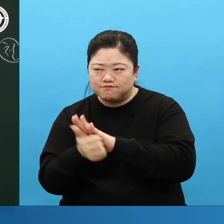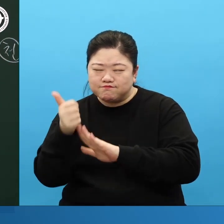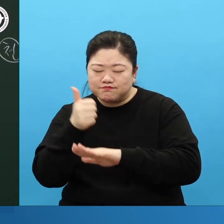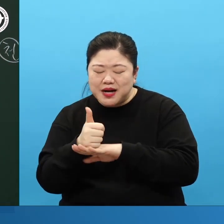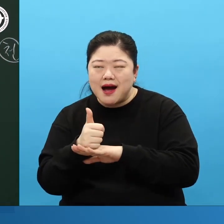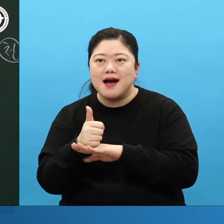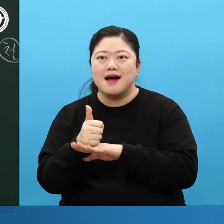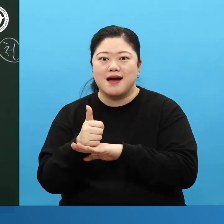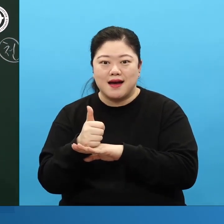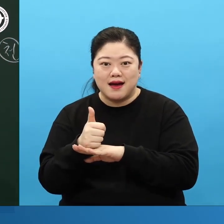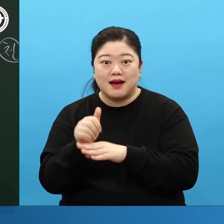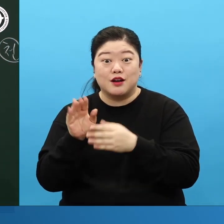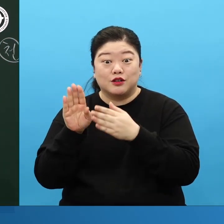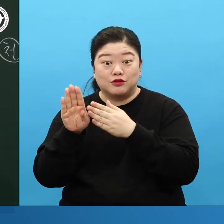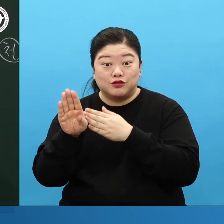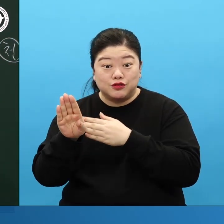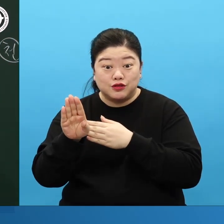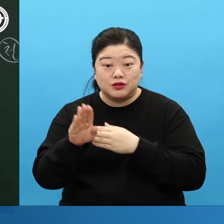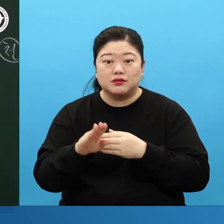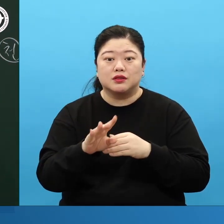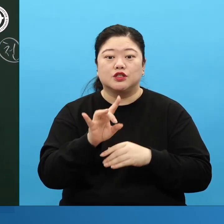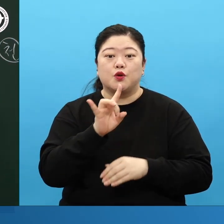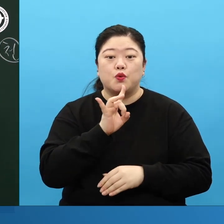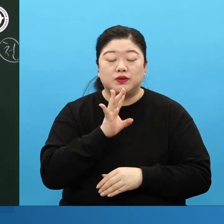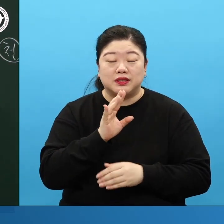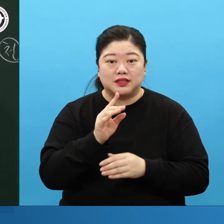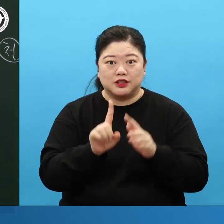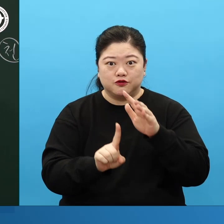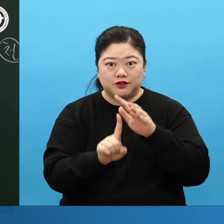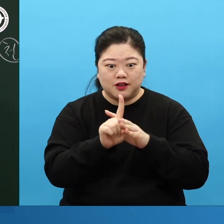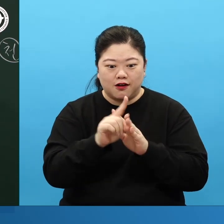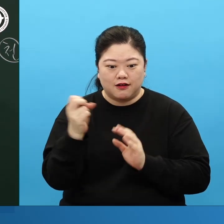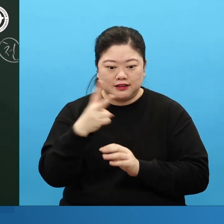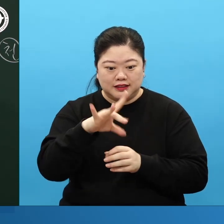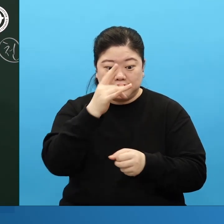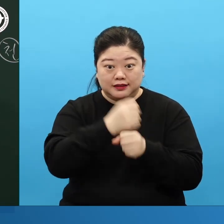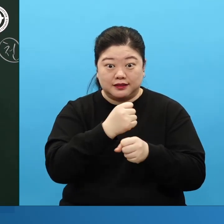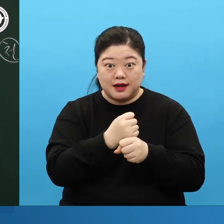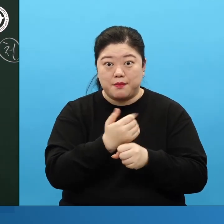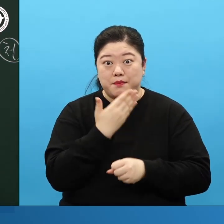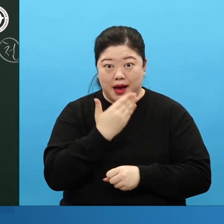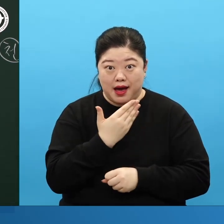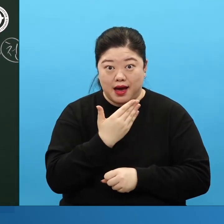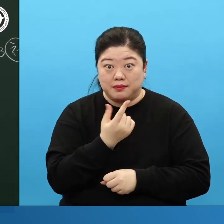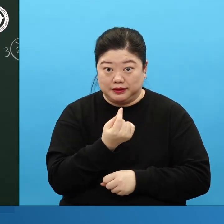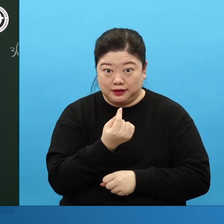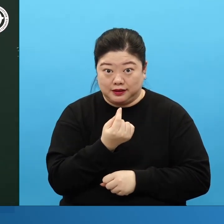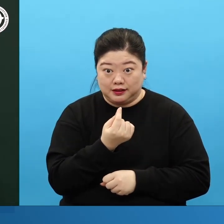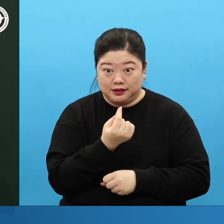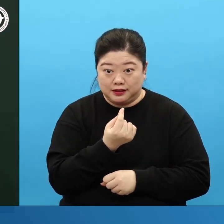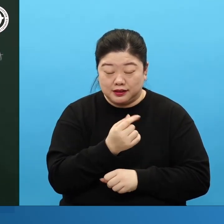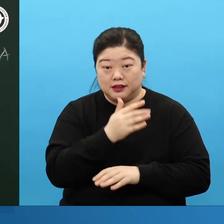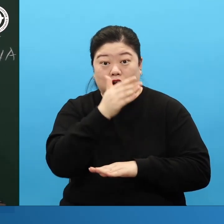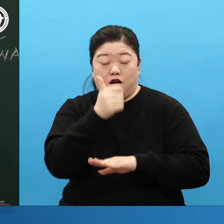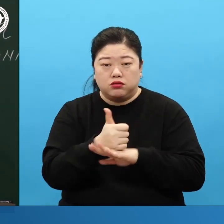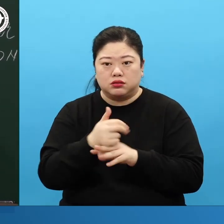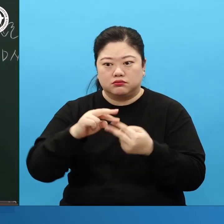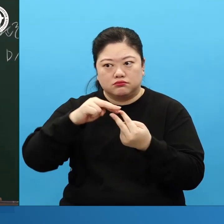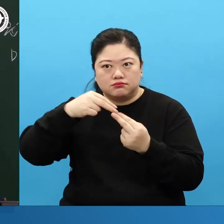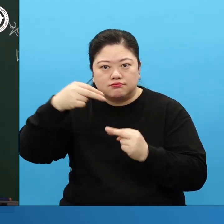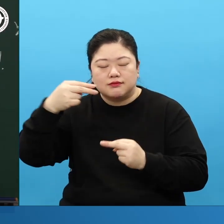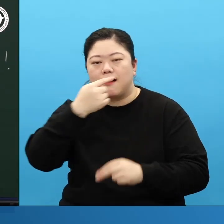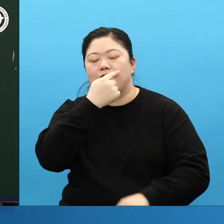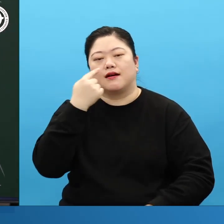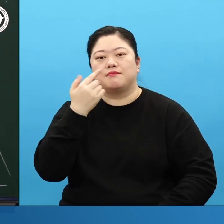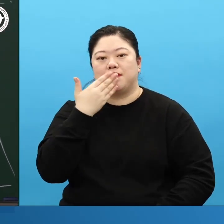si disfrutan de esta respuesta, en algún aspecto va a salir por sí solo. 그래서 이 7개 가운데 실제로 누릴 수